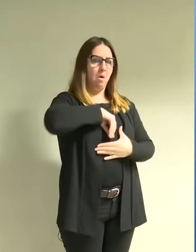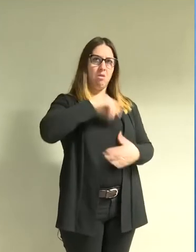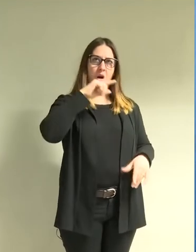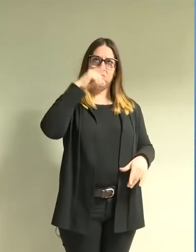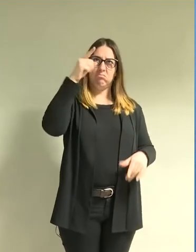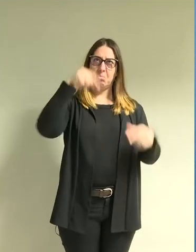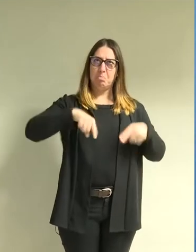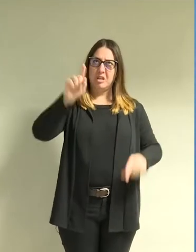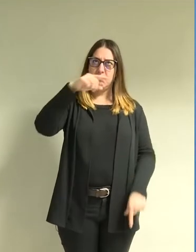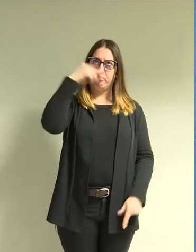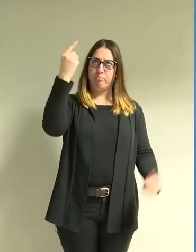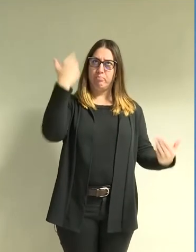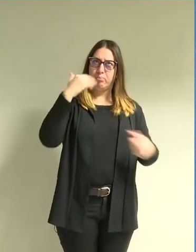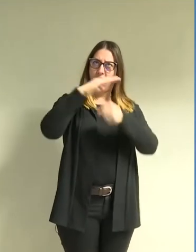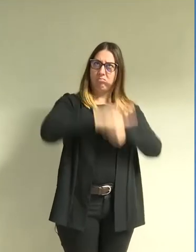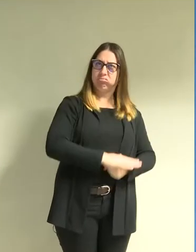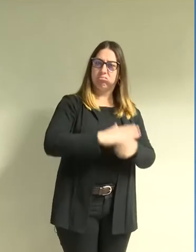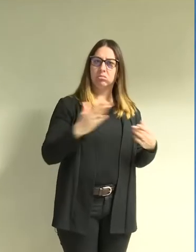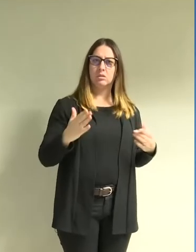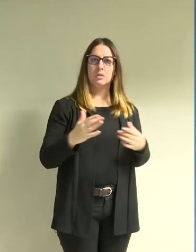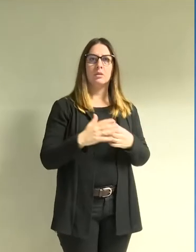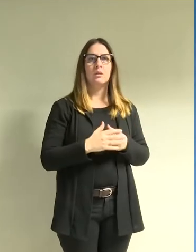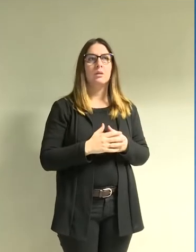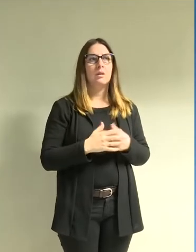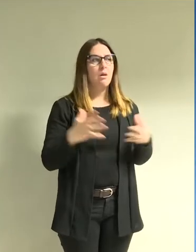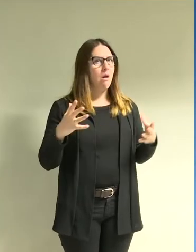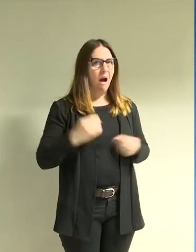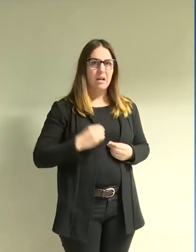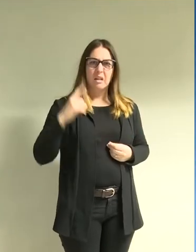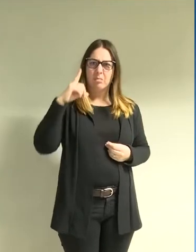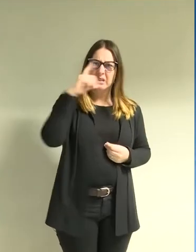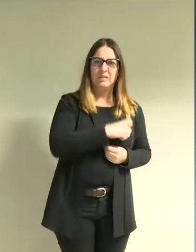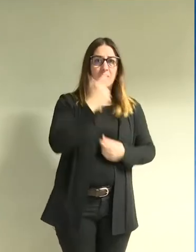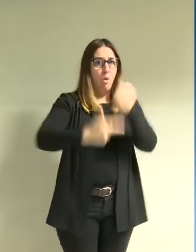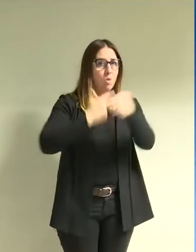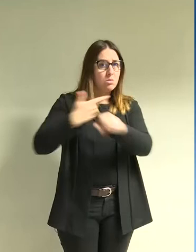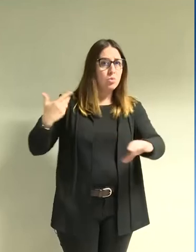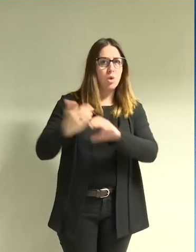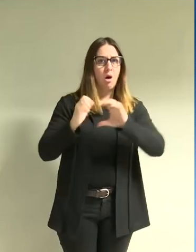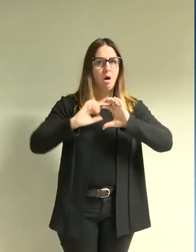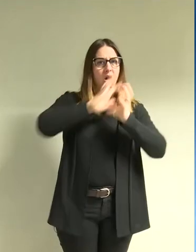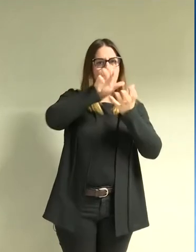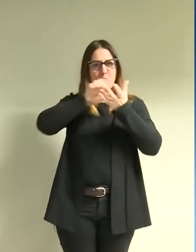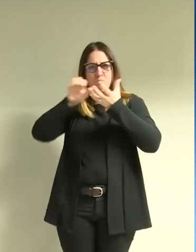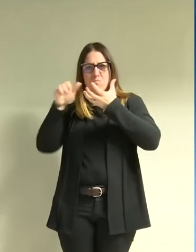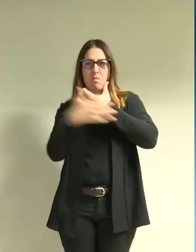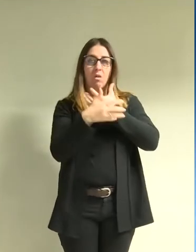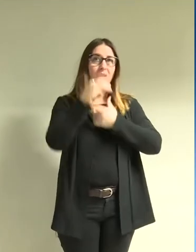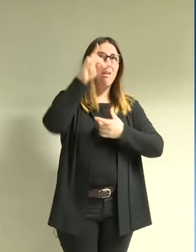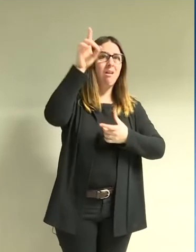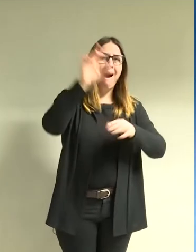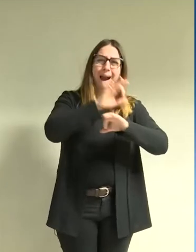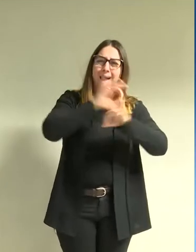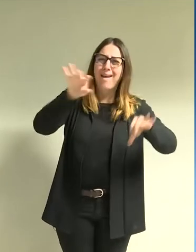ministre il est inadmissible qu'après deux ans de pandémie le ministère n'est toujours pas mis en place